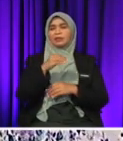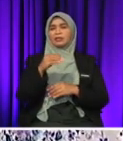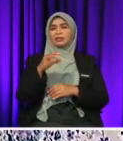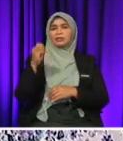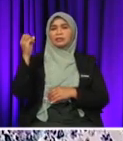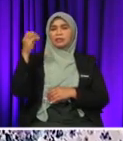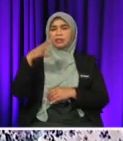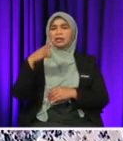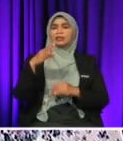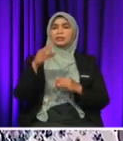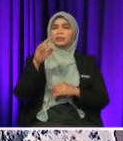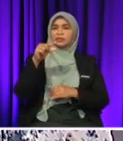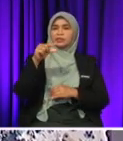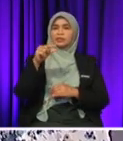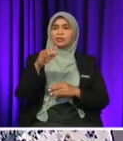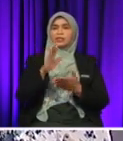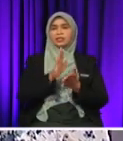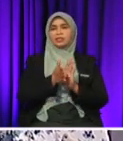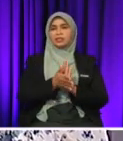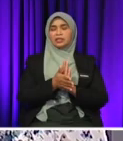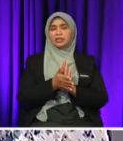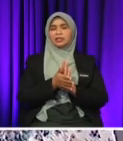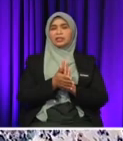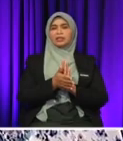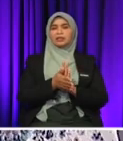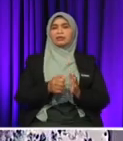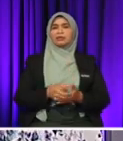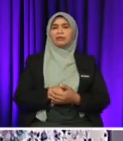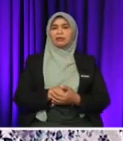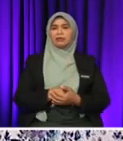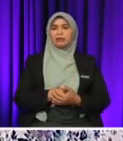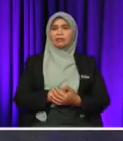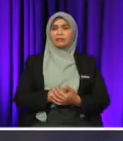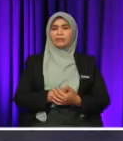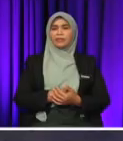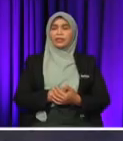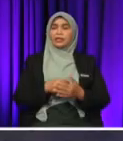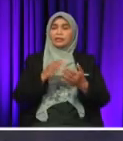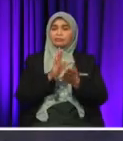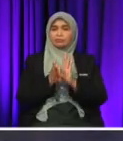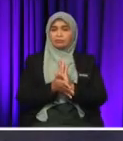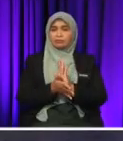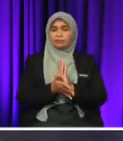jadi m itu akan jadi e Ji itu akan jadi dan seterusnya